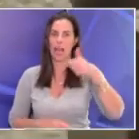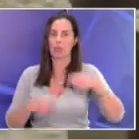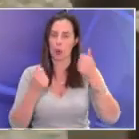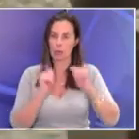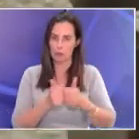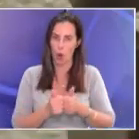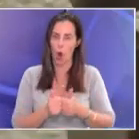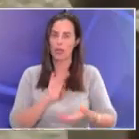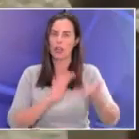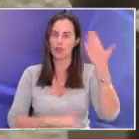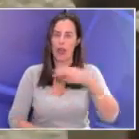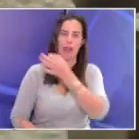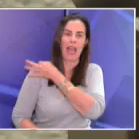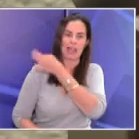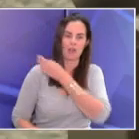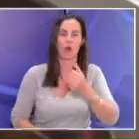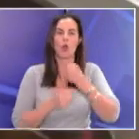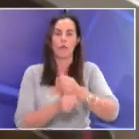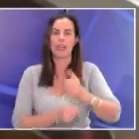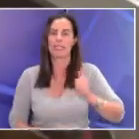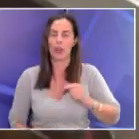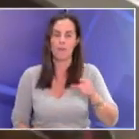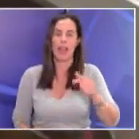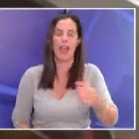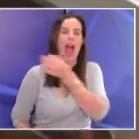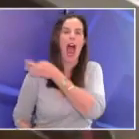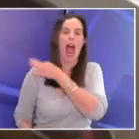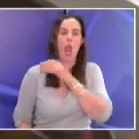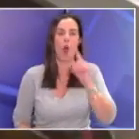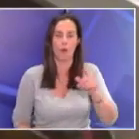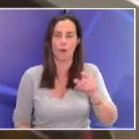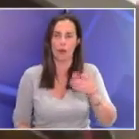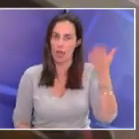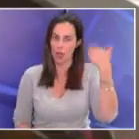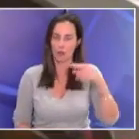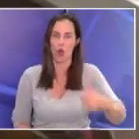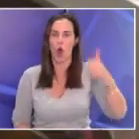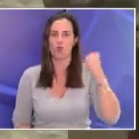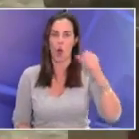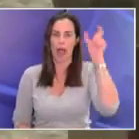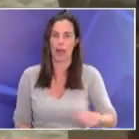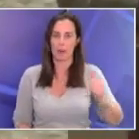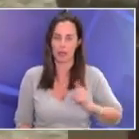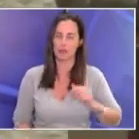התרבות והספורט לשעבר, תת אלוף דוברת צהל, ומדובר באלוף אלעזר שטרן לשעבר ראש אכ"א. זה כרגיל